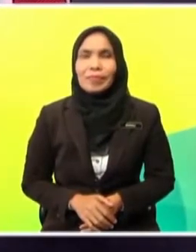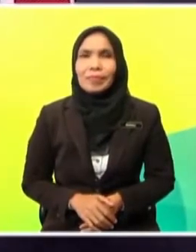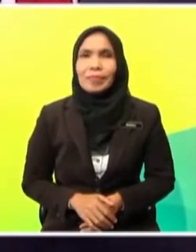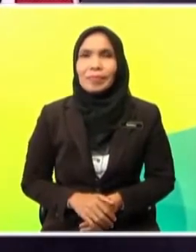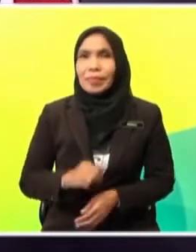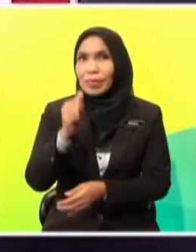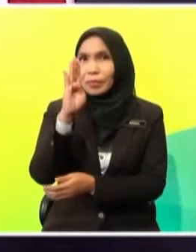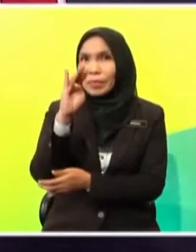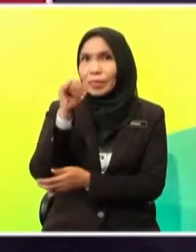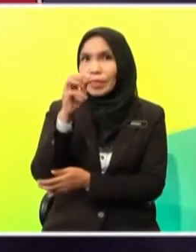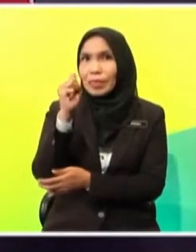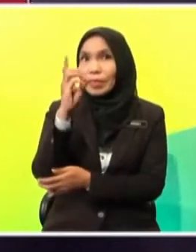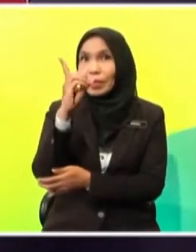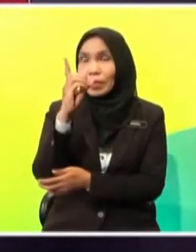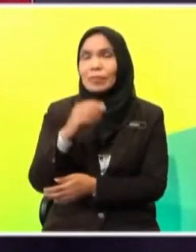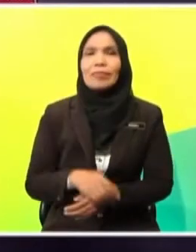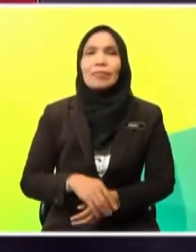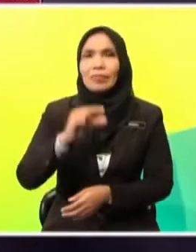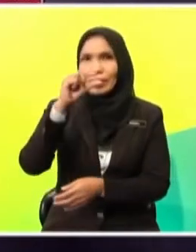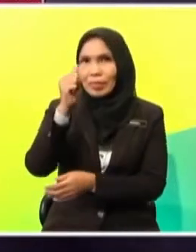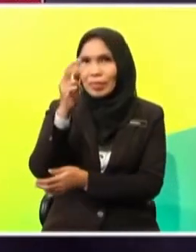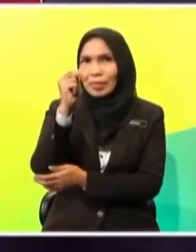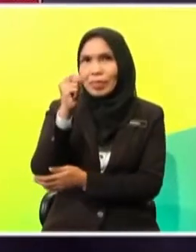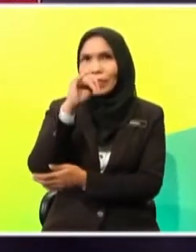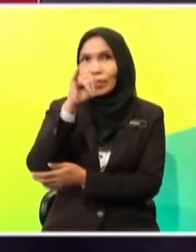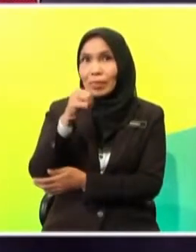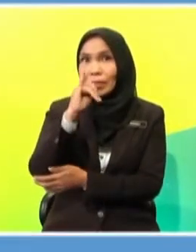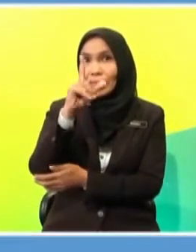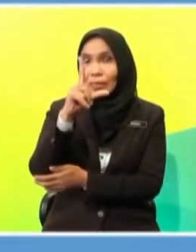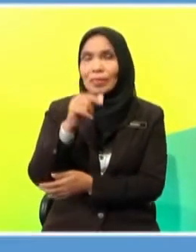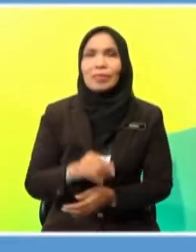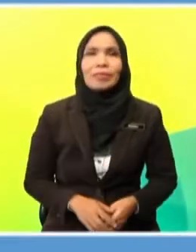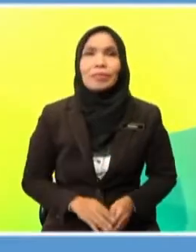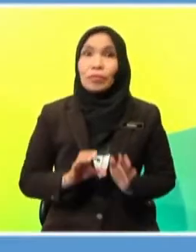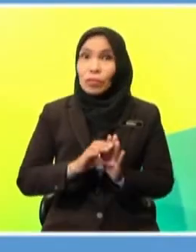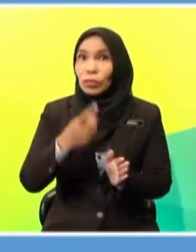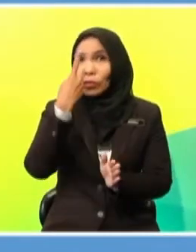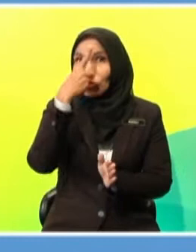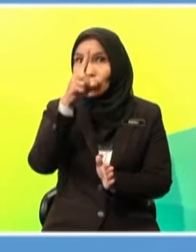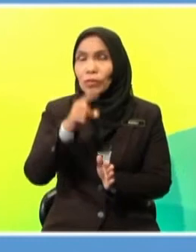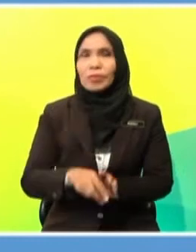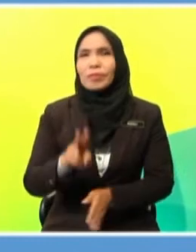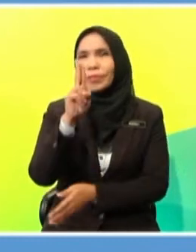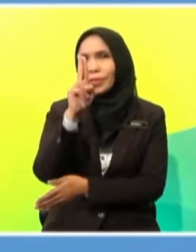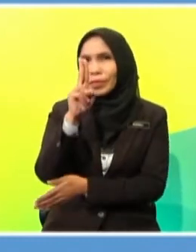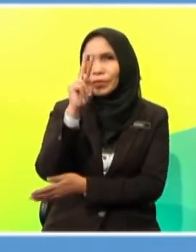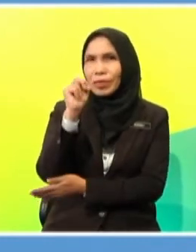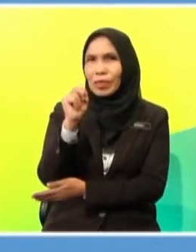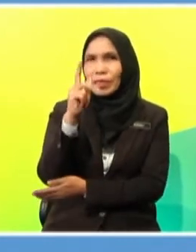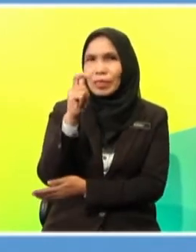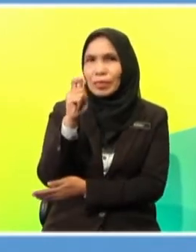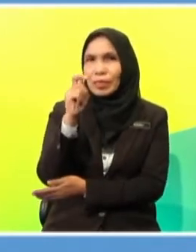dan anak-anak murid di rumah contoh yang pertama adalah untuk You ente